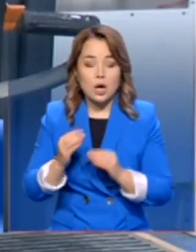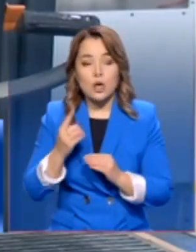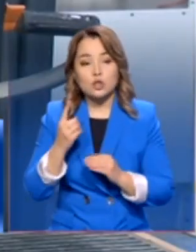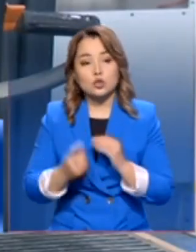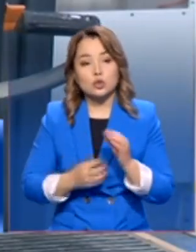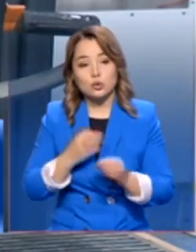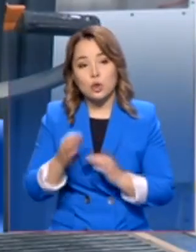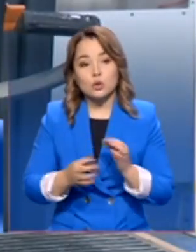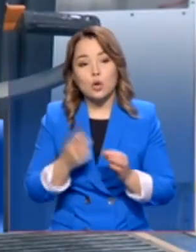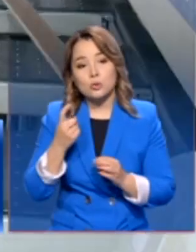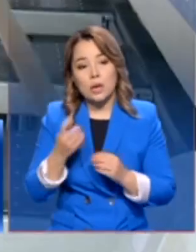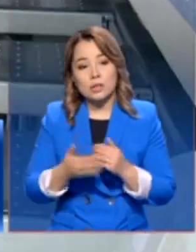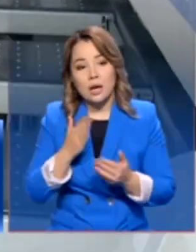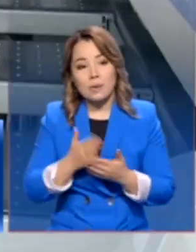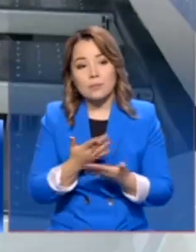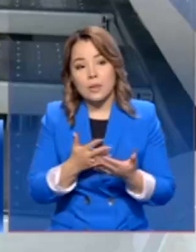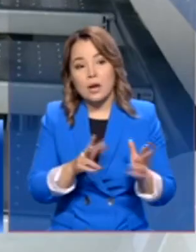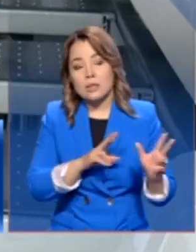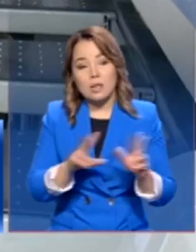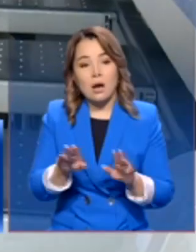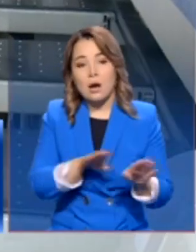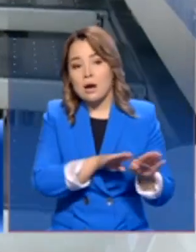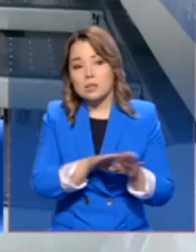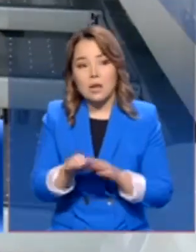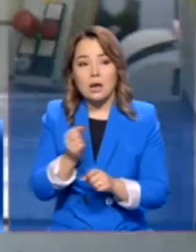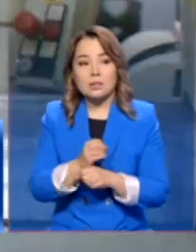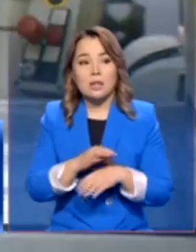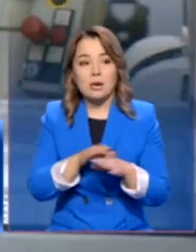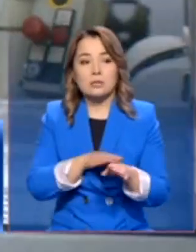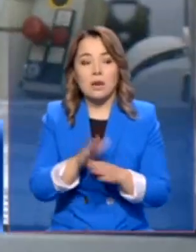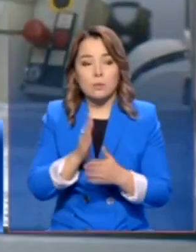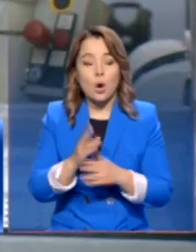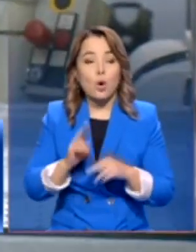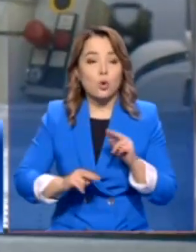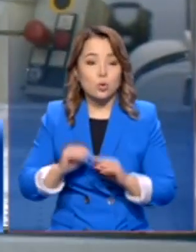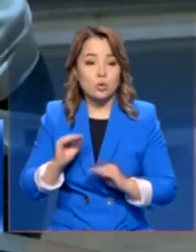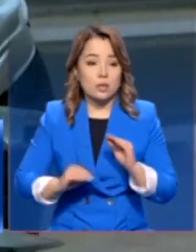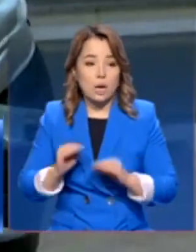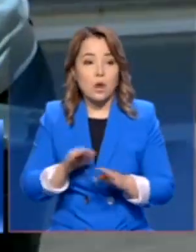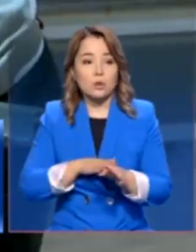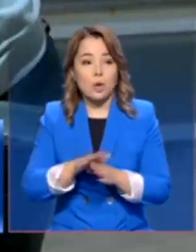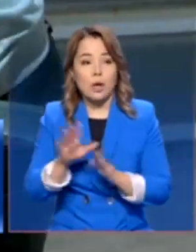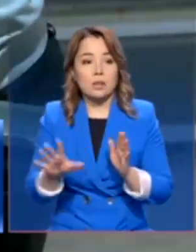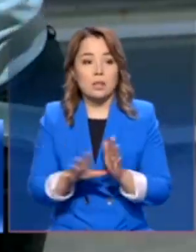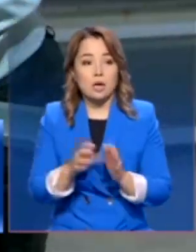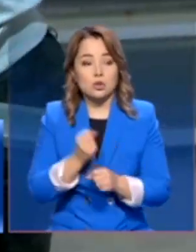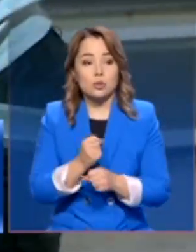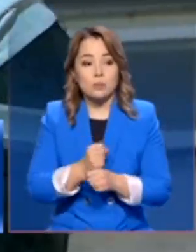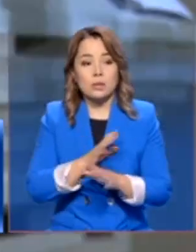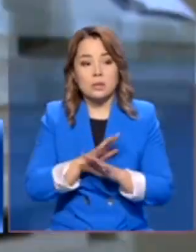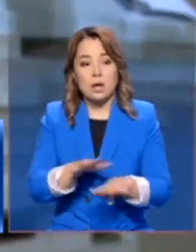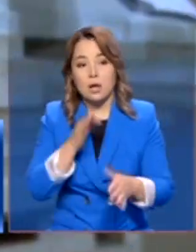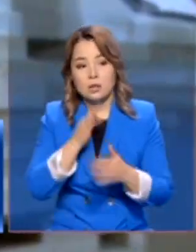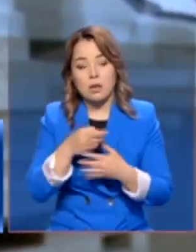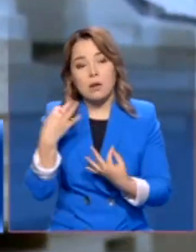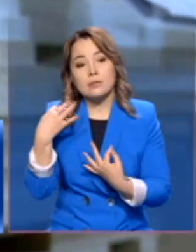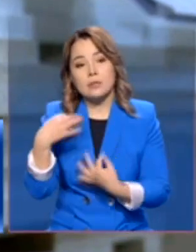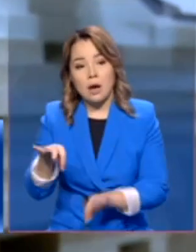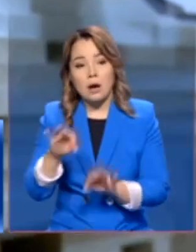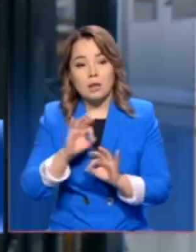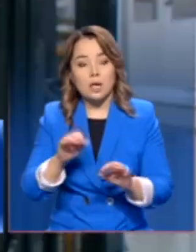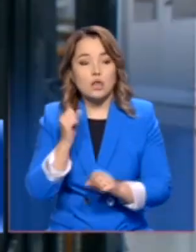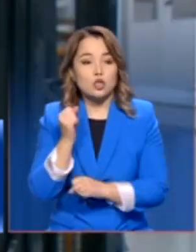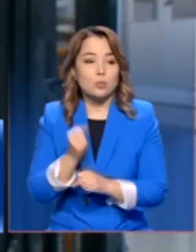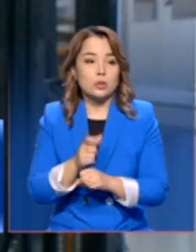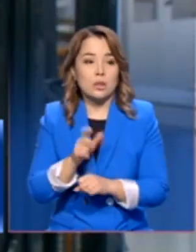тіпті мыңдаған бір типті жиһаз жасай алады. Алайда бұл құрылғылар толық қуатында жұмыс істемегеніне көп болды дейді